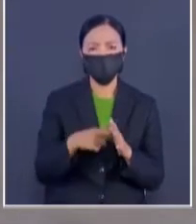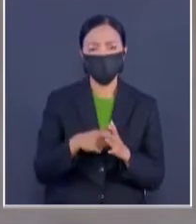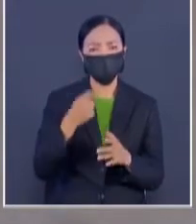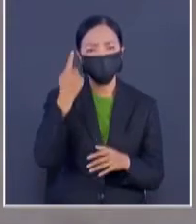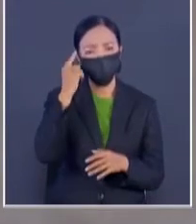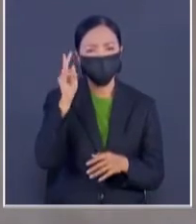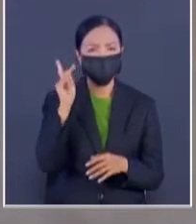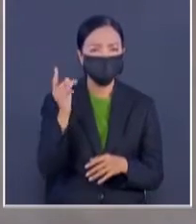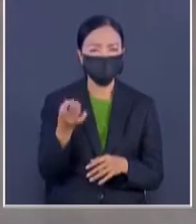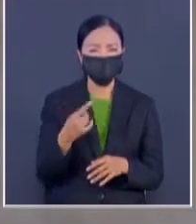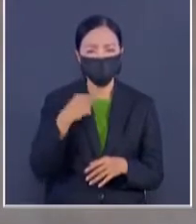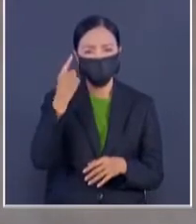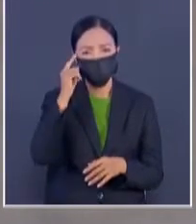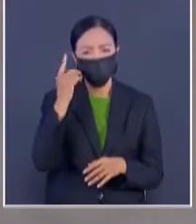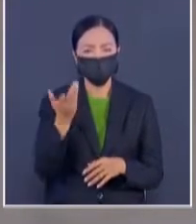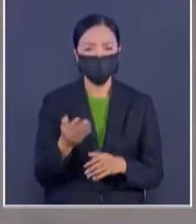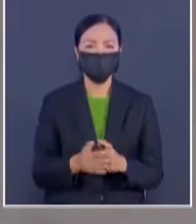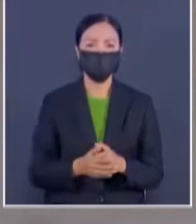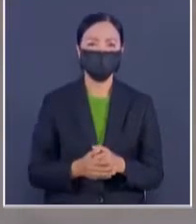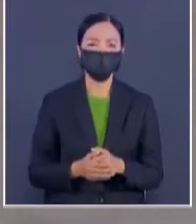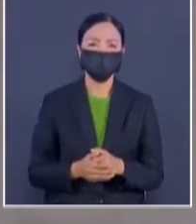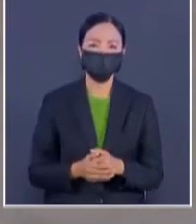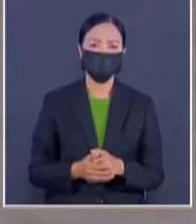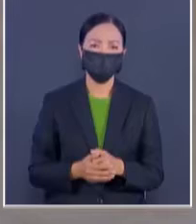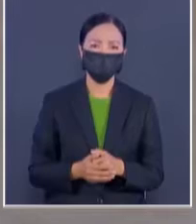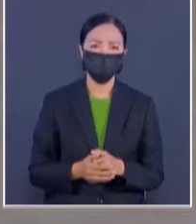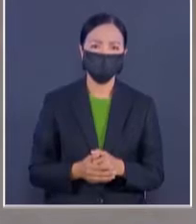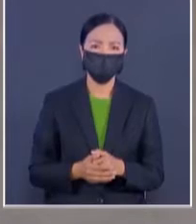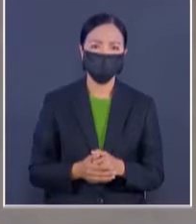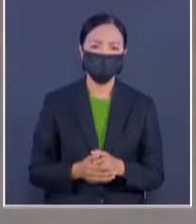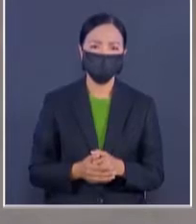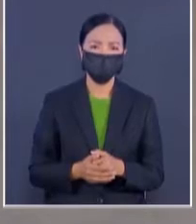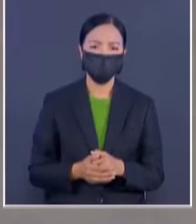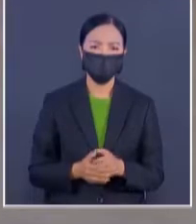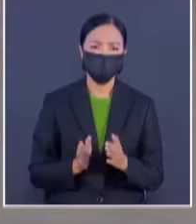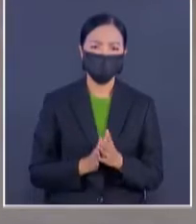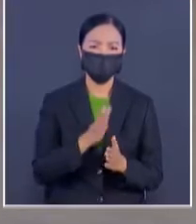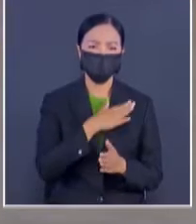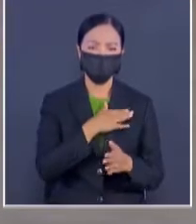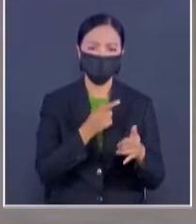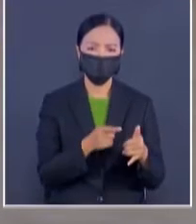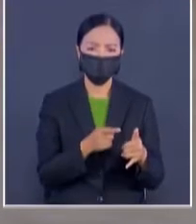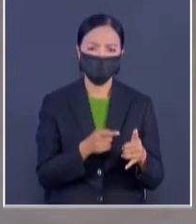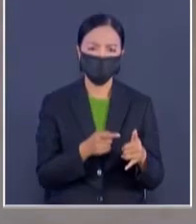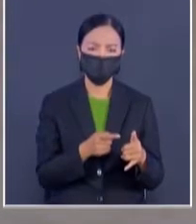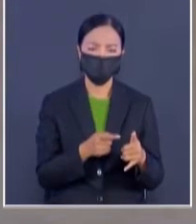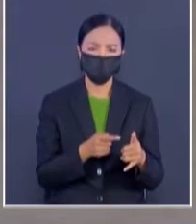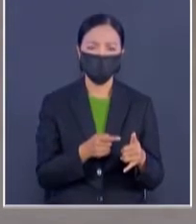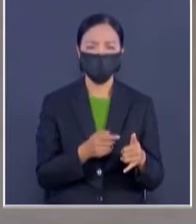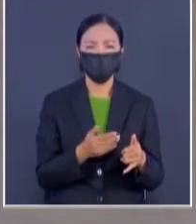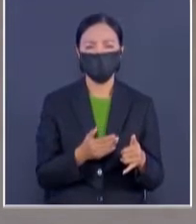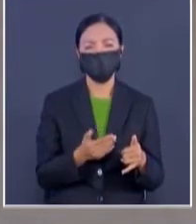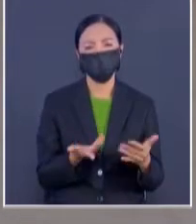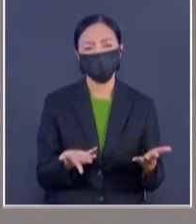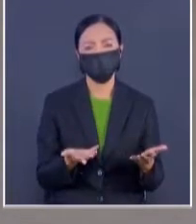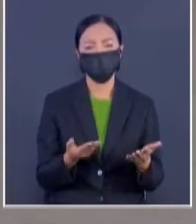ได้ทราบข่าวเลยว่าท่านโดนประหารชีวิตครั้งนี้เพราะเรื่องอะไร แล้วหลังจากนี้เราจะมีการต่อสู้ไห